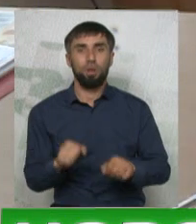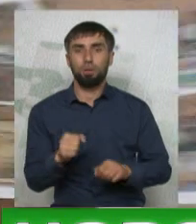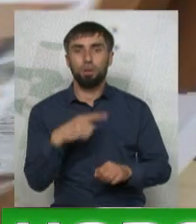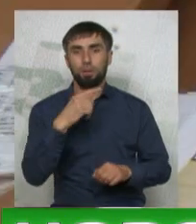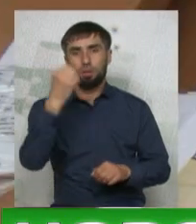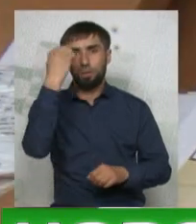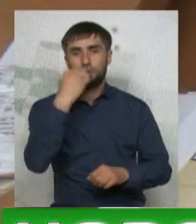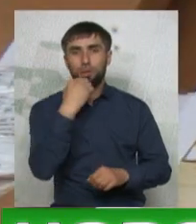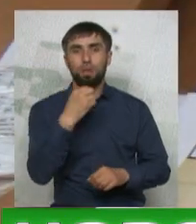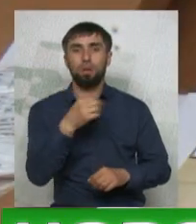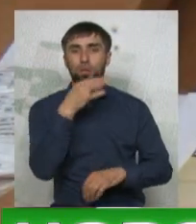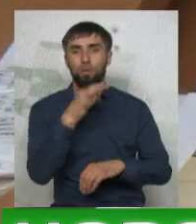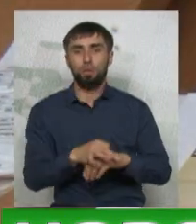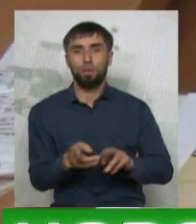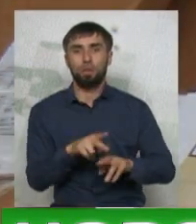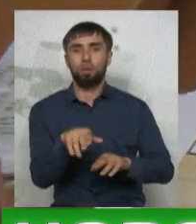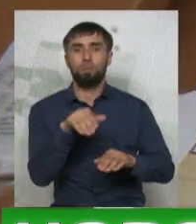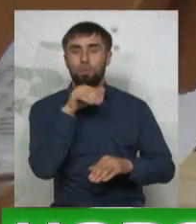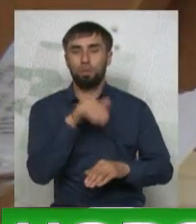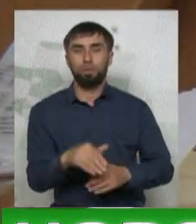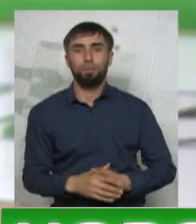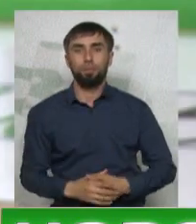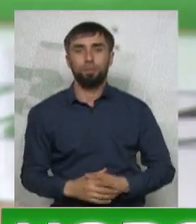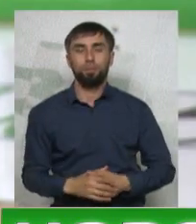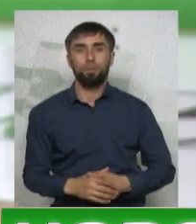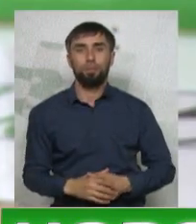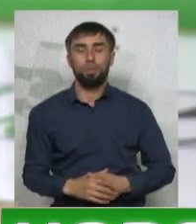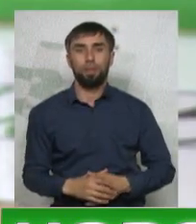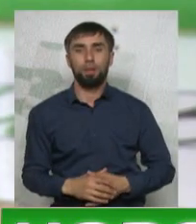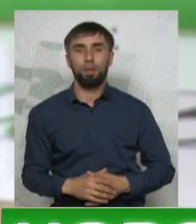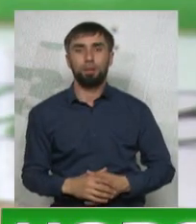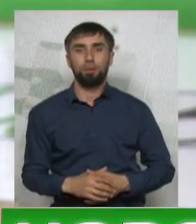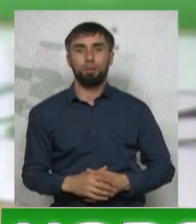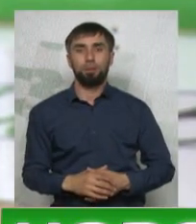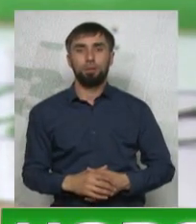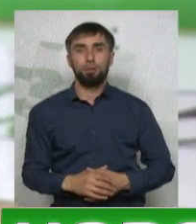сказать спасибо представителям этой профессии. Малика Измайлова, Абдулла Халухоев, Новости 24.